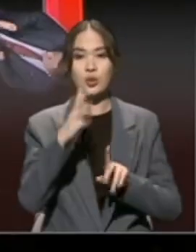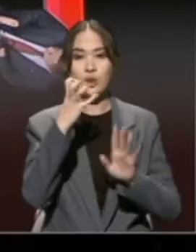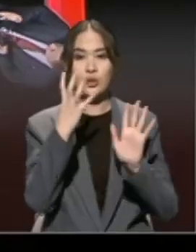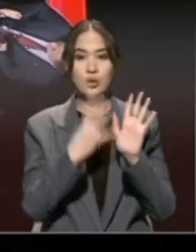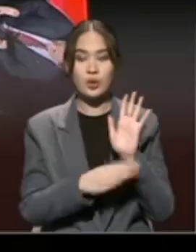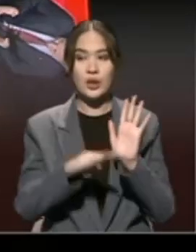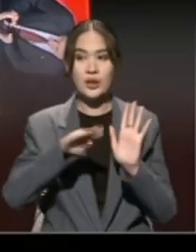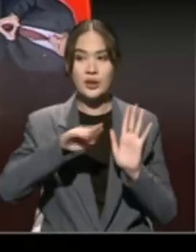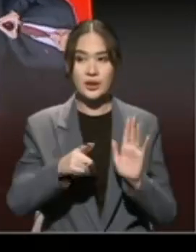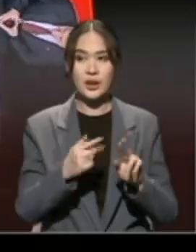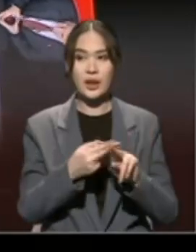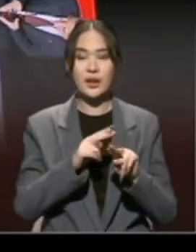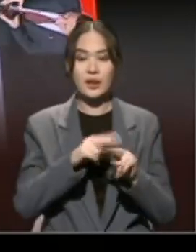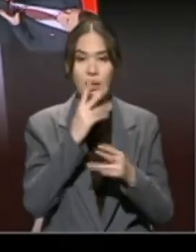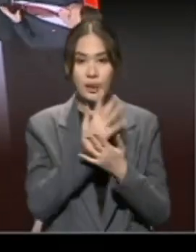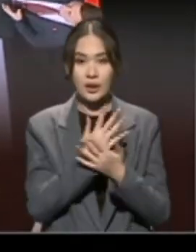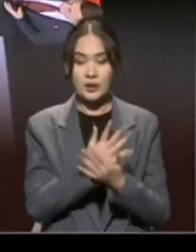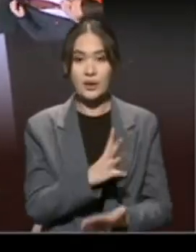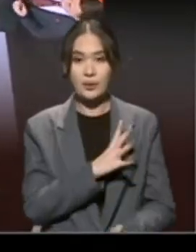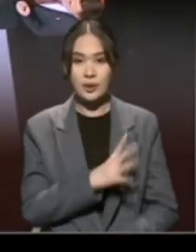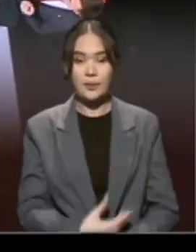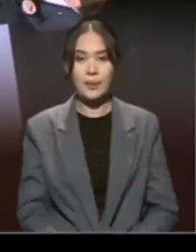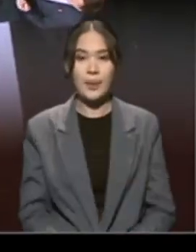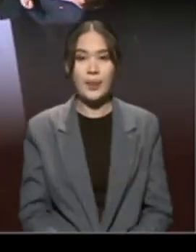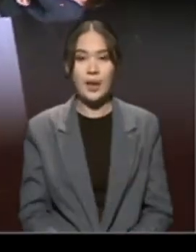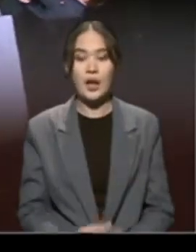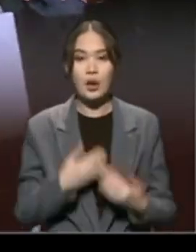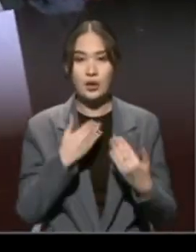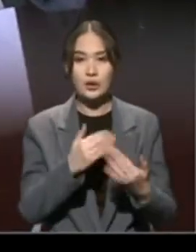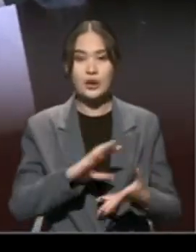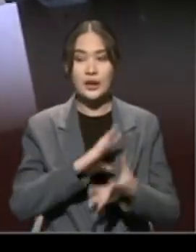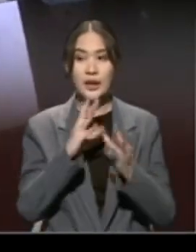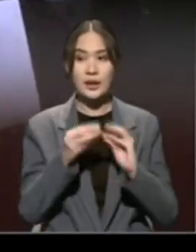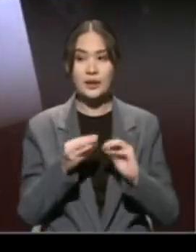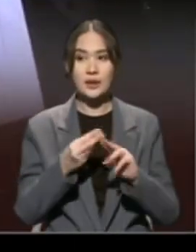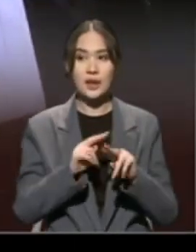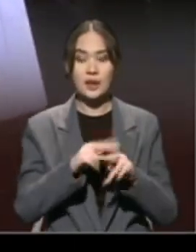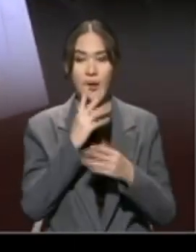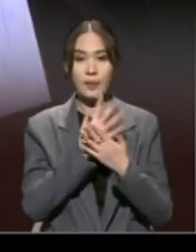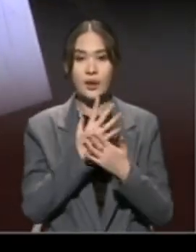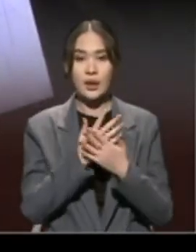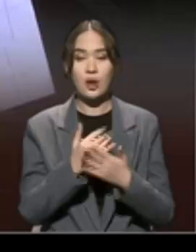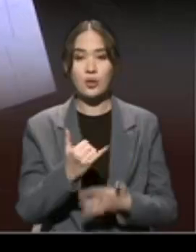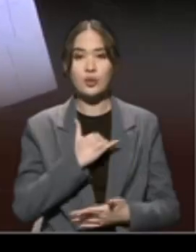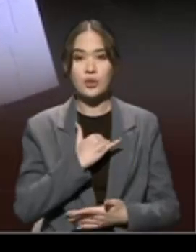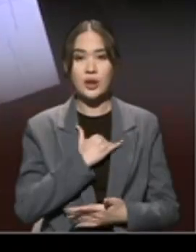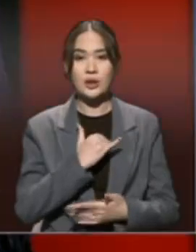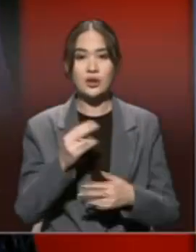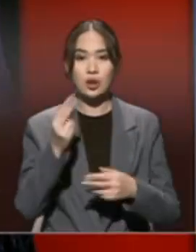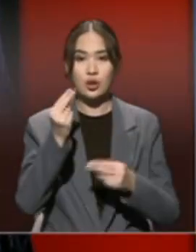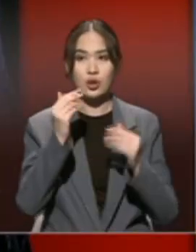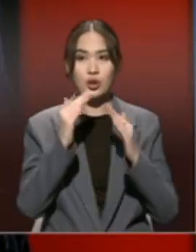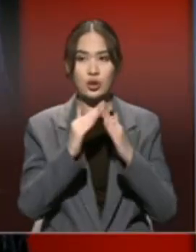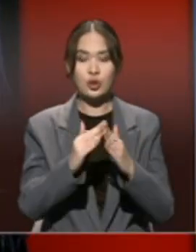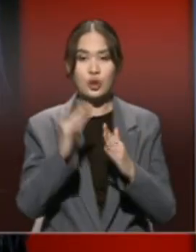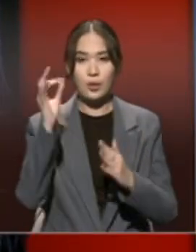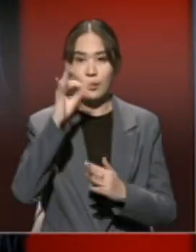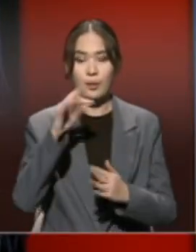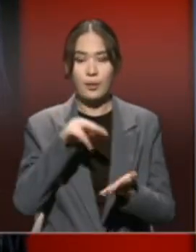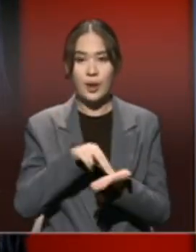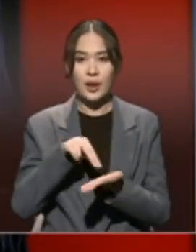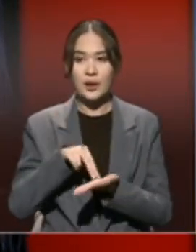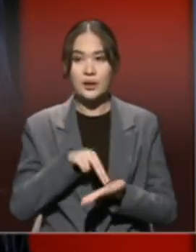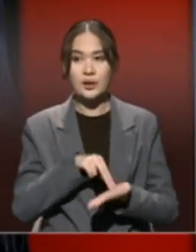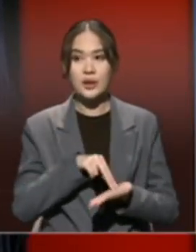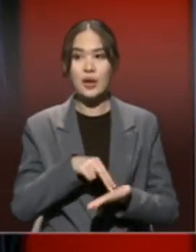бар деп отыр. Бүгін ғана бір сондай ақпарат оқыдым. Соның негізгі басым бөлігі бұл біздегі бір мынау үйдің бағасы қымбаттап кетуі. 490 мыңға барды